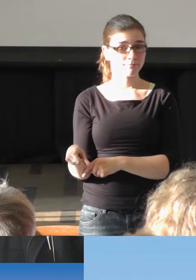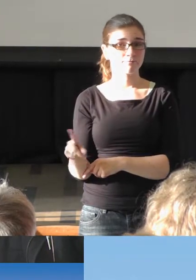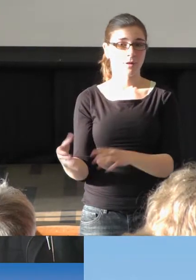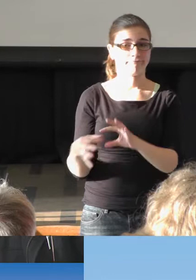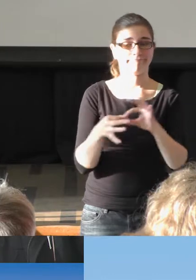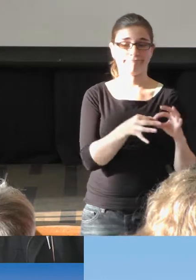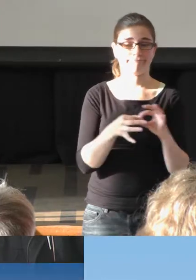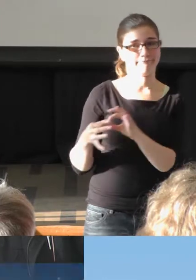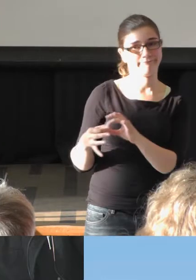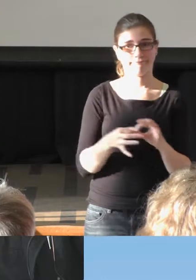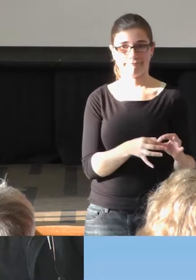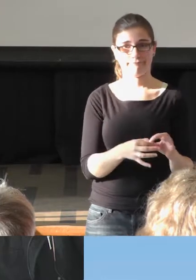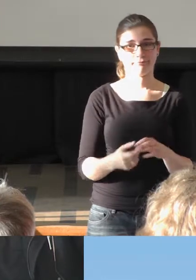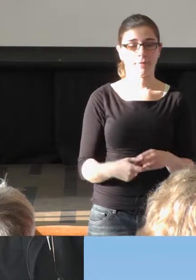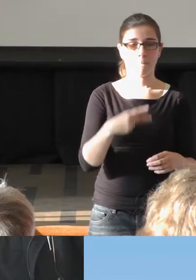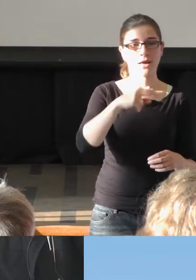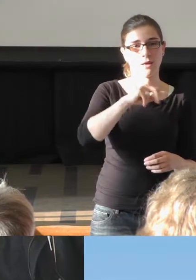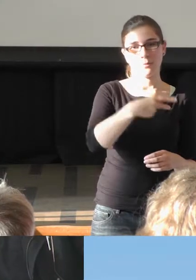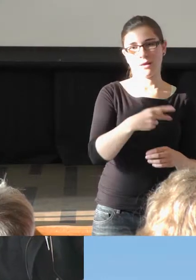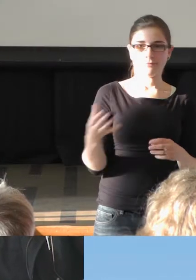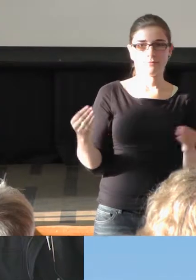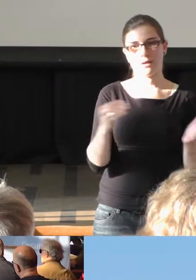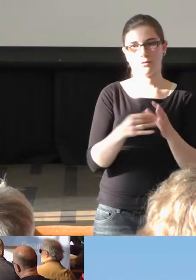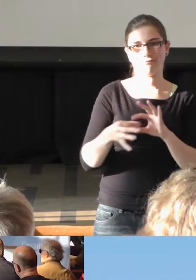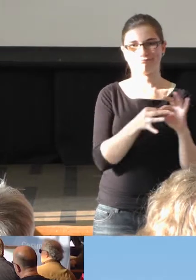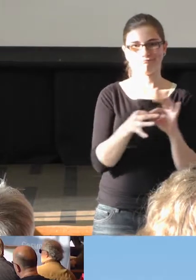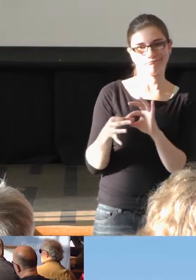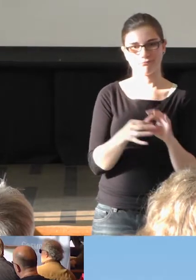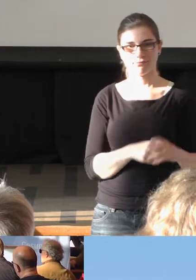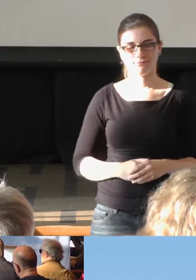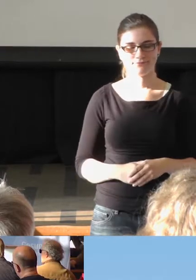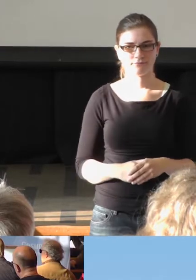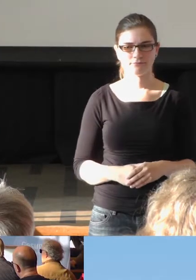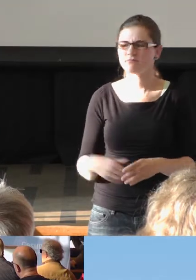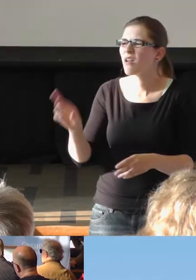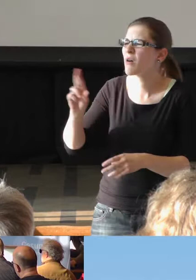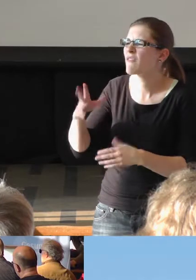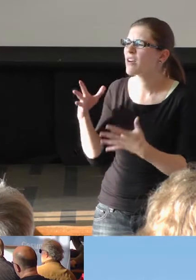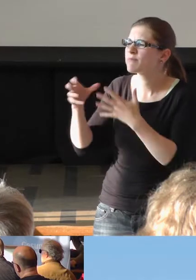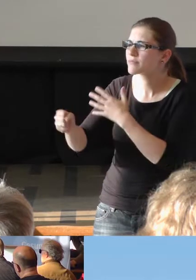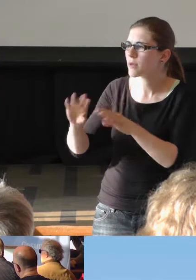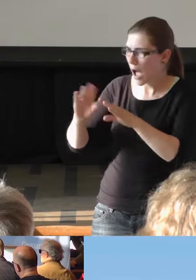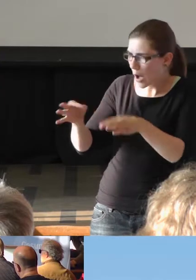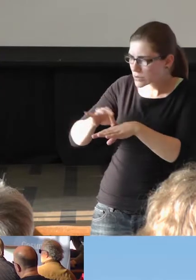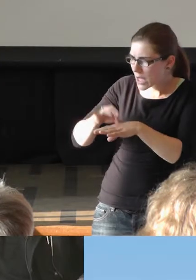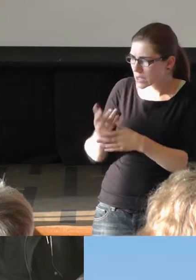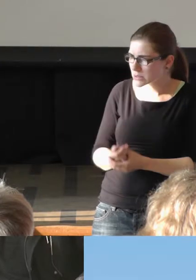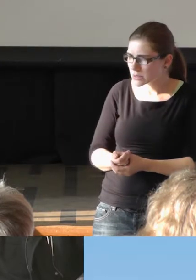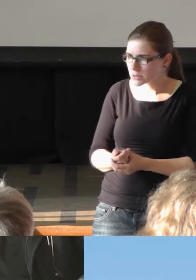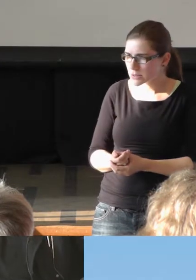bedingt, hat sich dann rausgestellt und ja, Wer hat das diagnostiziert? War es der Hausarzt?